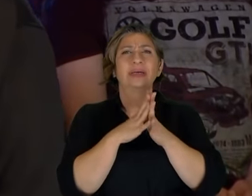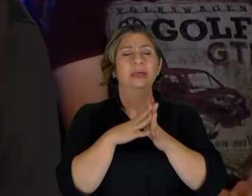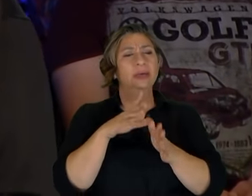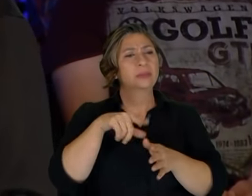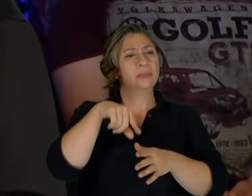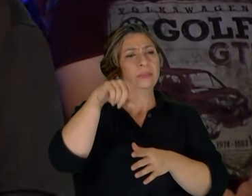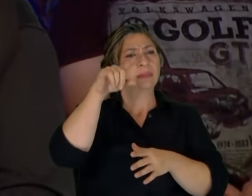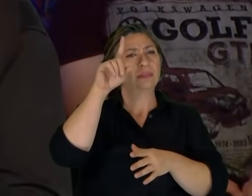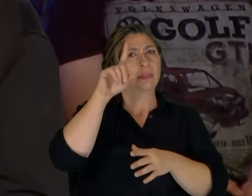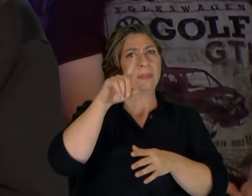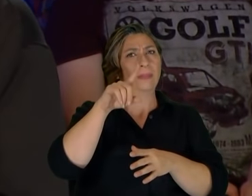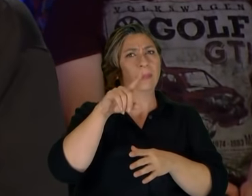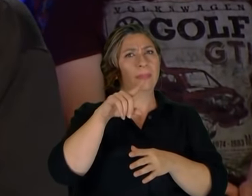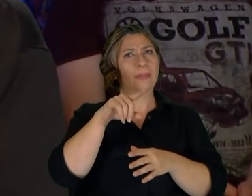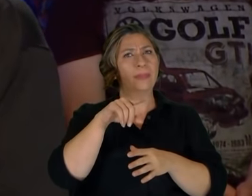Bir gün bir